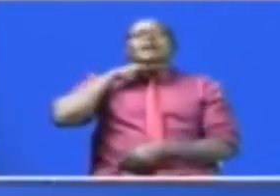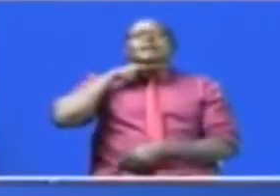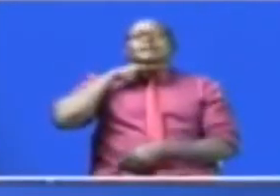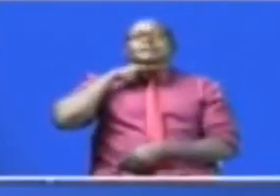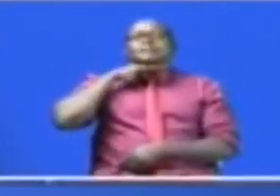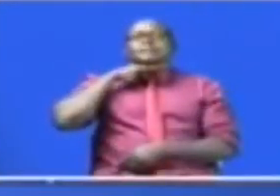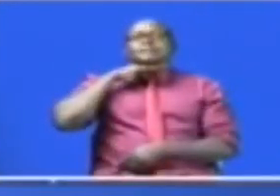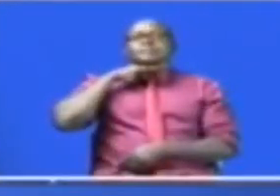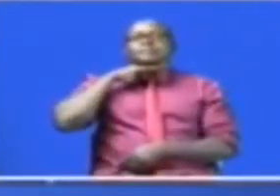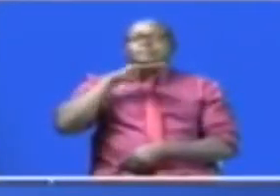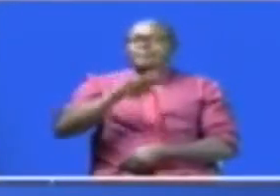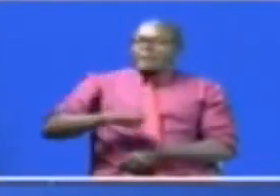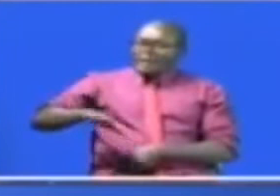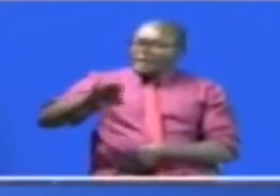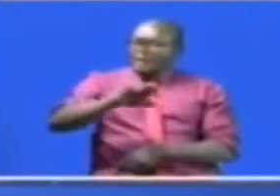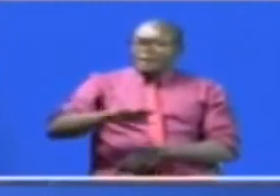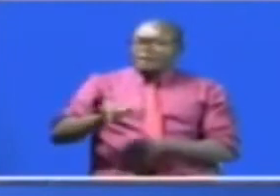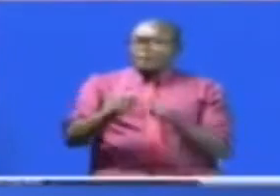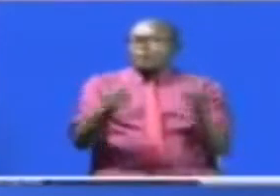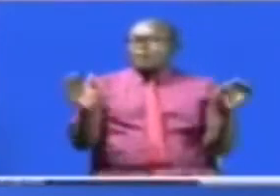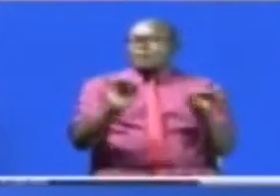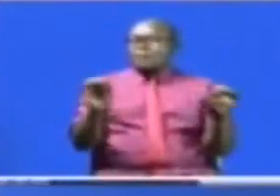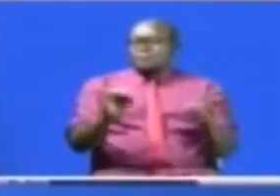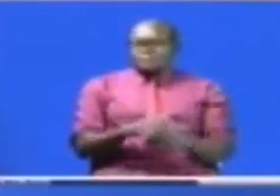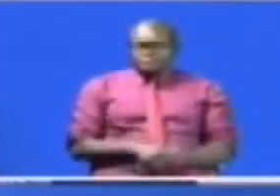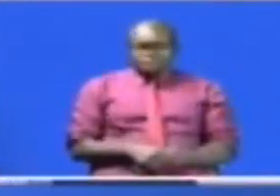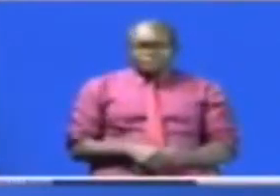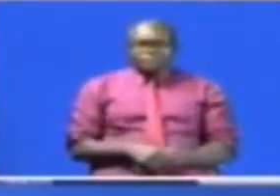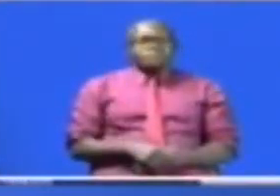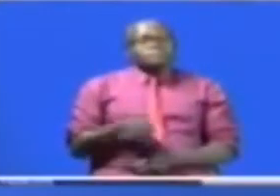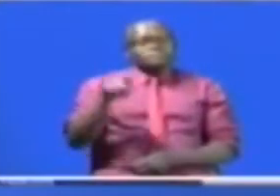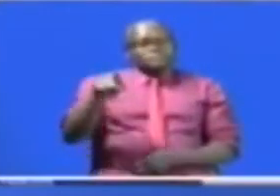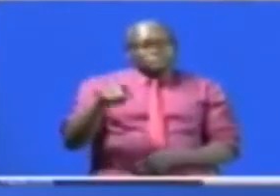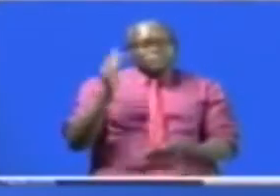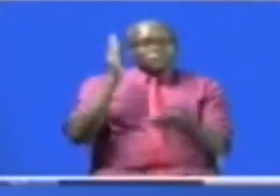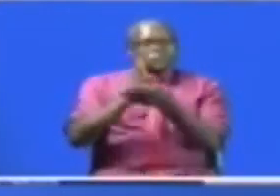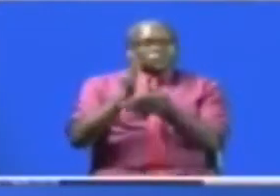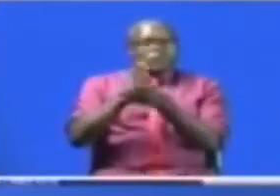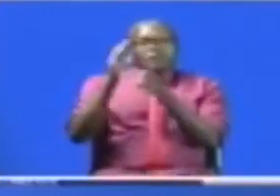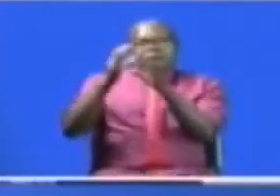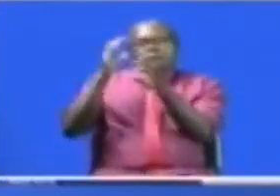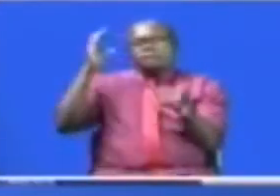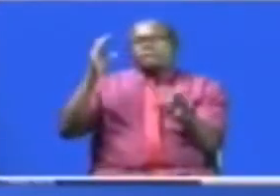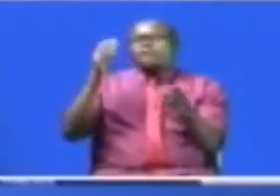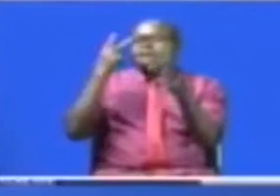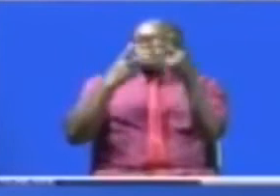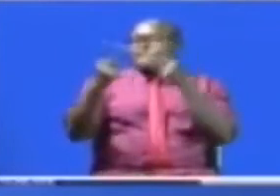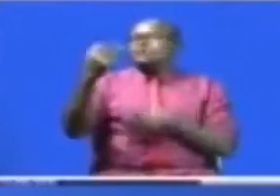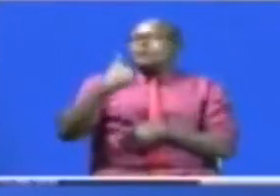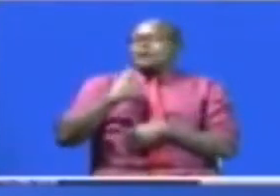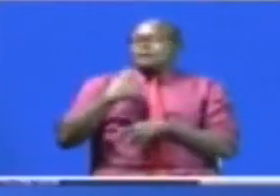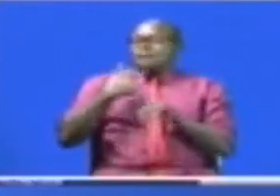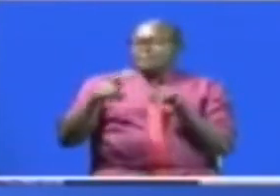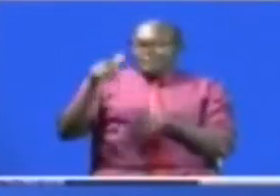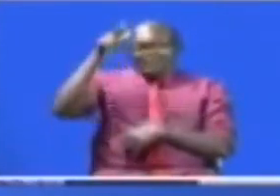kwenye mazingira ambayo wengi hawakutarajia. Yake alikuwa ni mtu wa kuona mbali. Lakini shetani ni